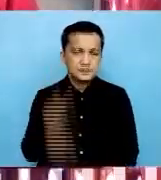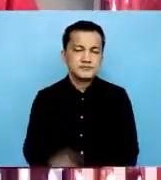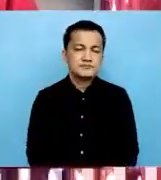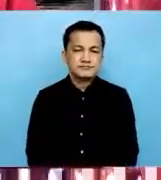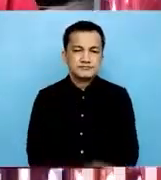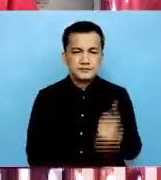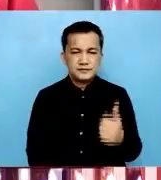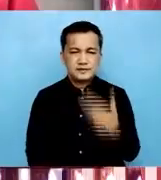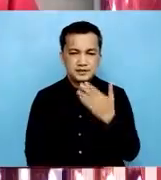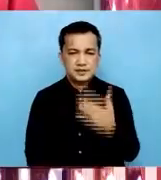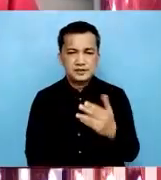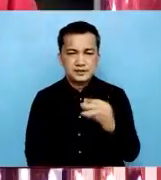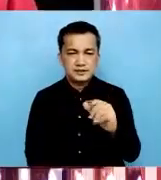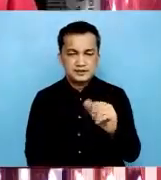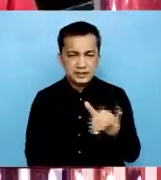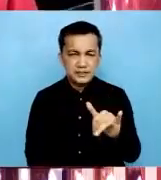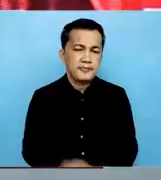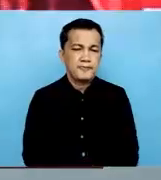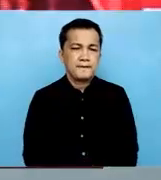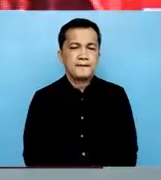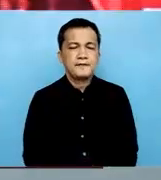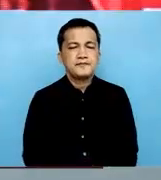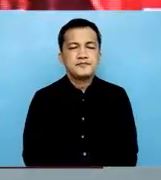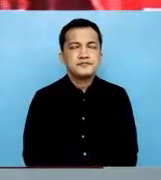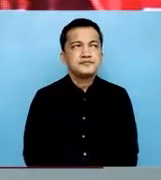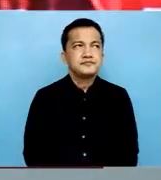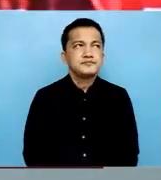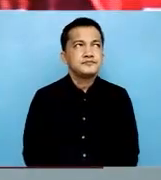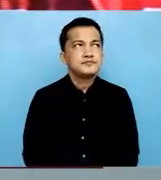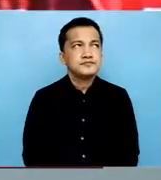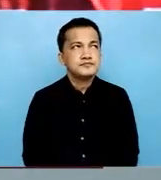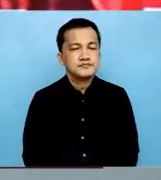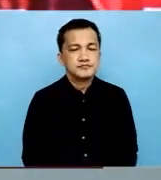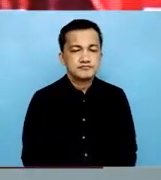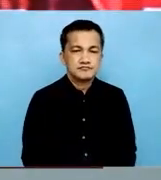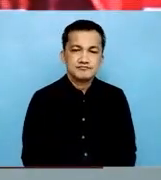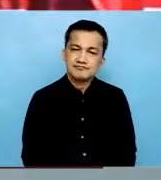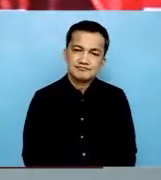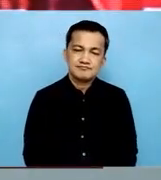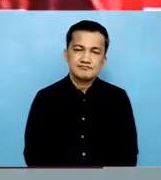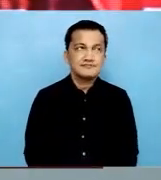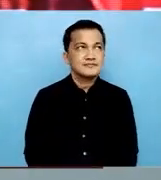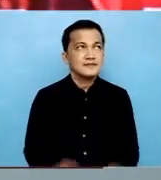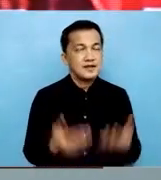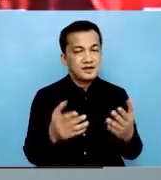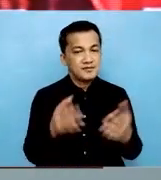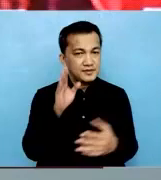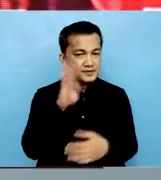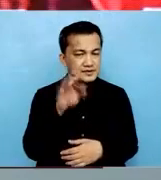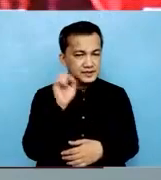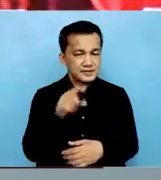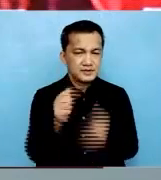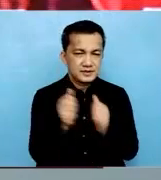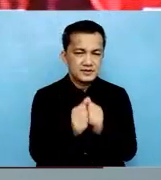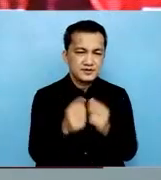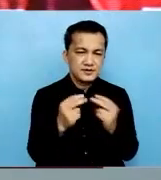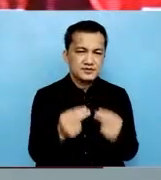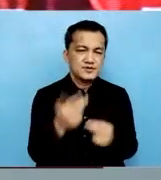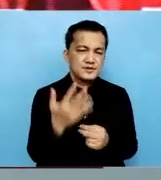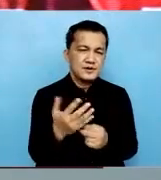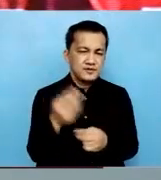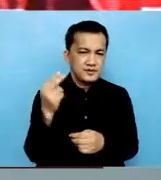sa iyo, Jay Orense, at sa iyong ulat. Mga kapatid, makakasama po ninyo ang News 5 sa